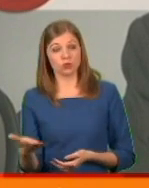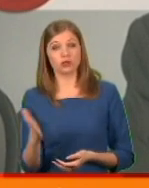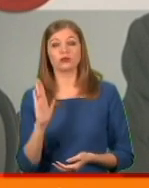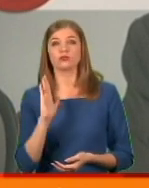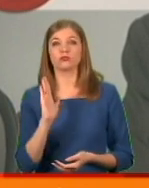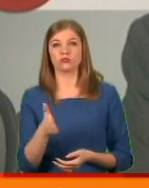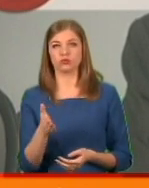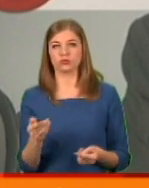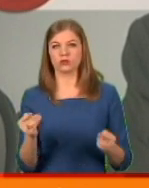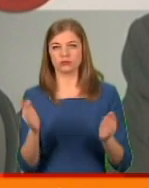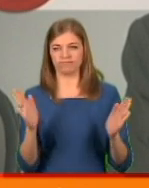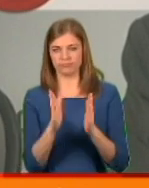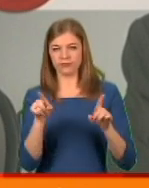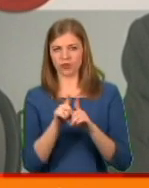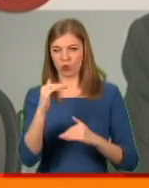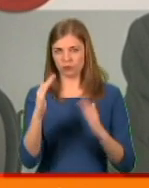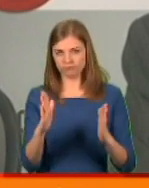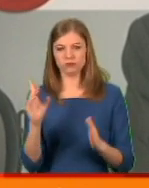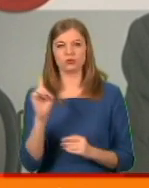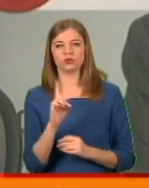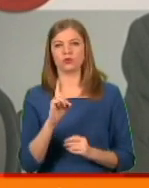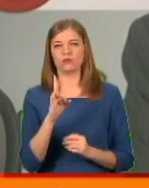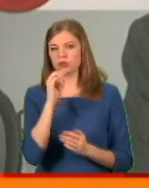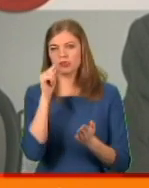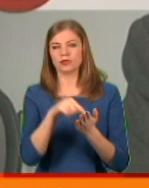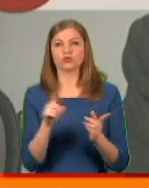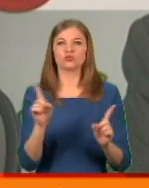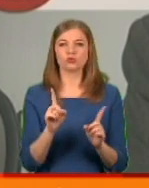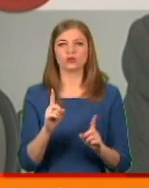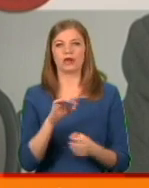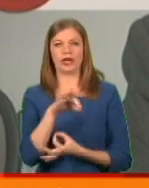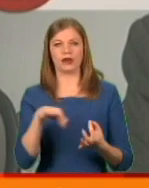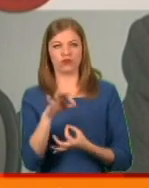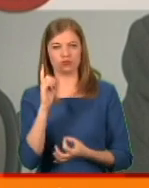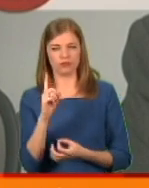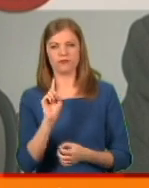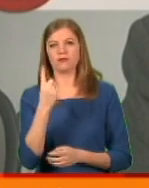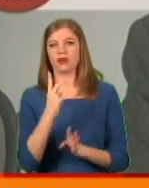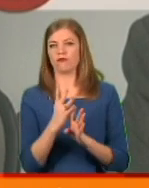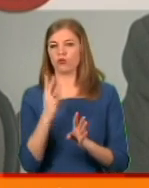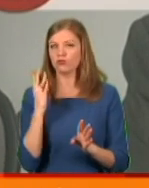буде дозірований в такій мірі, щоб не зацепити чого-то або кого-то лишнього. В першу чергу